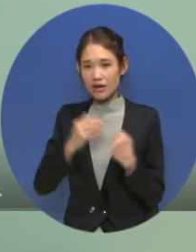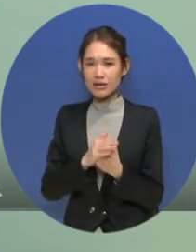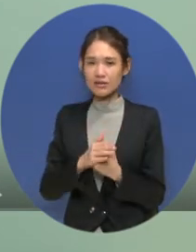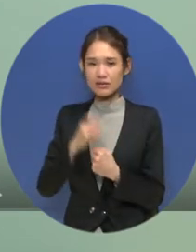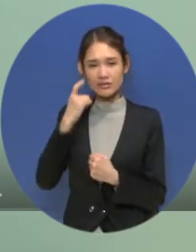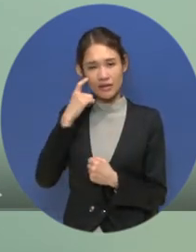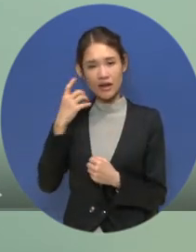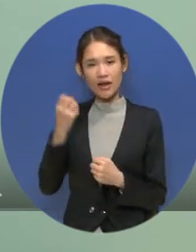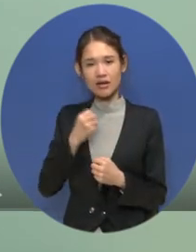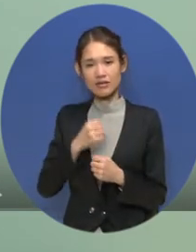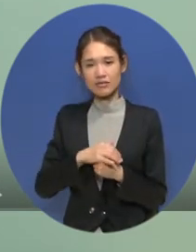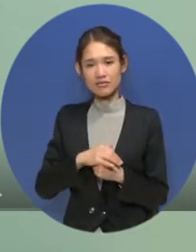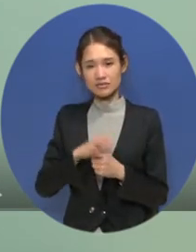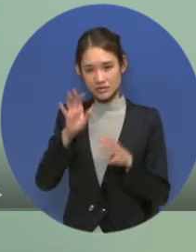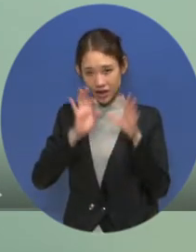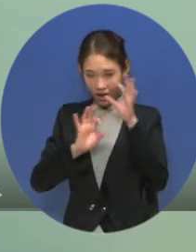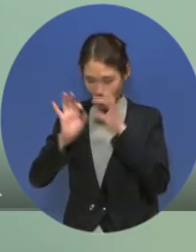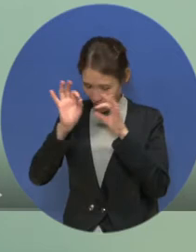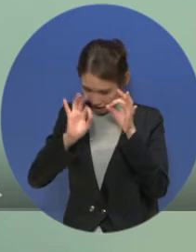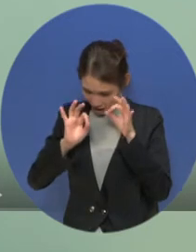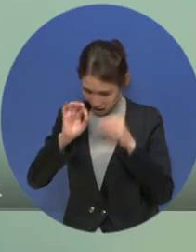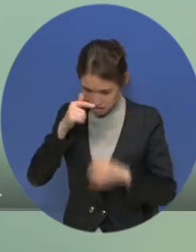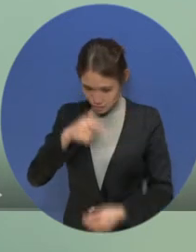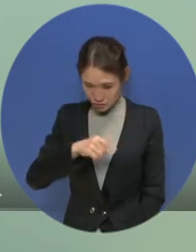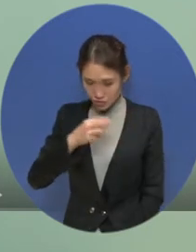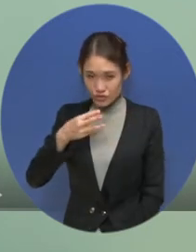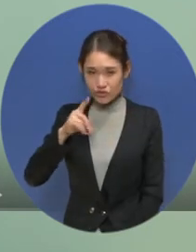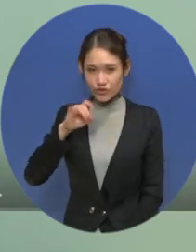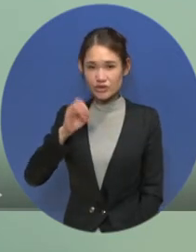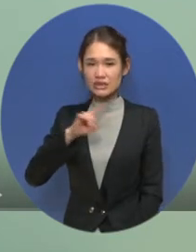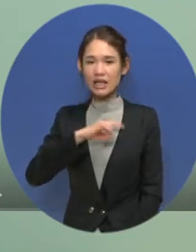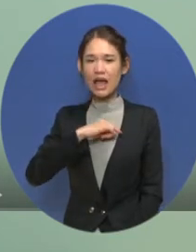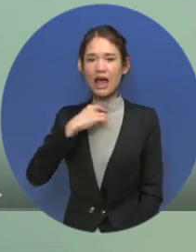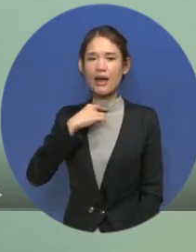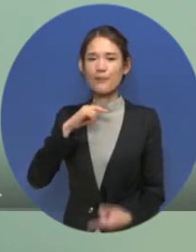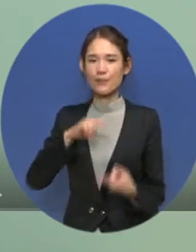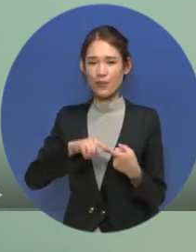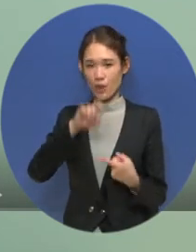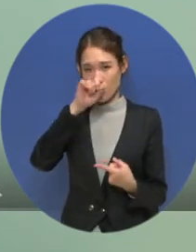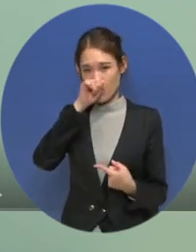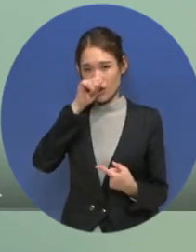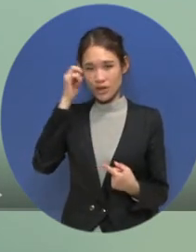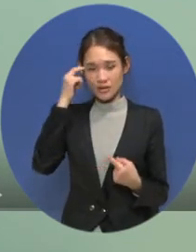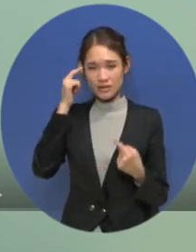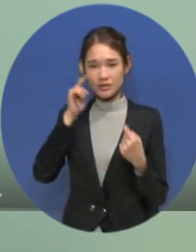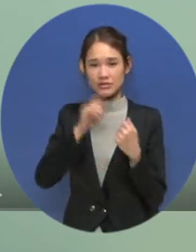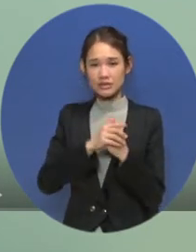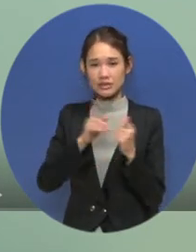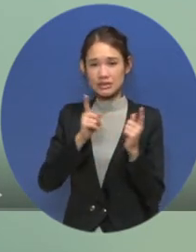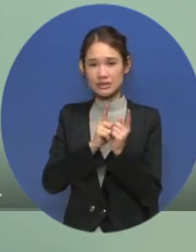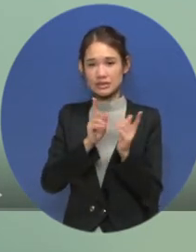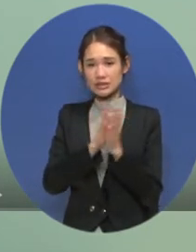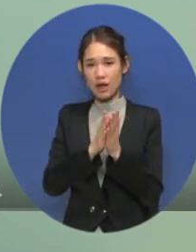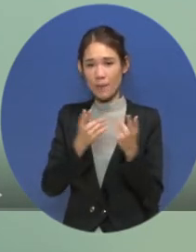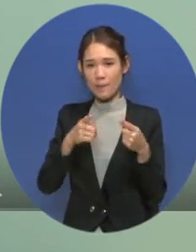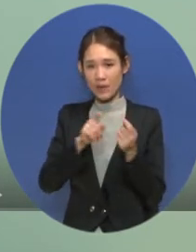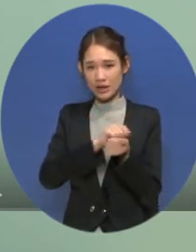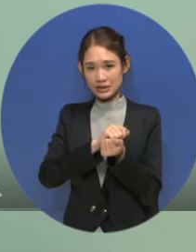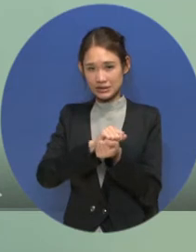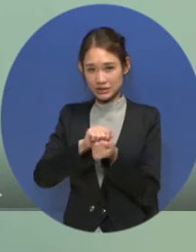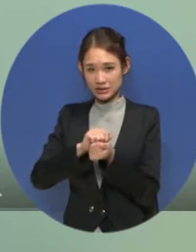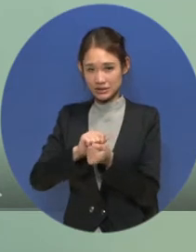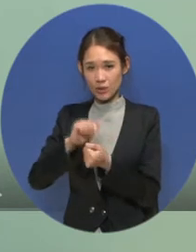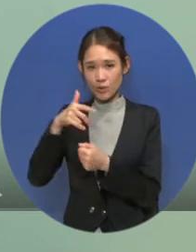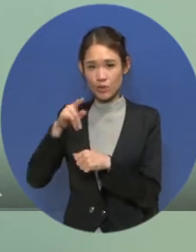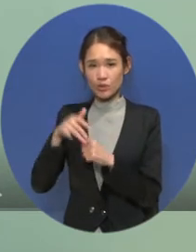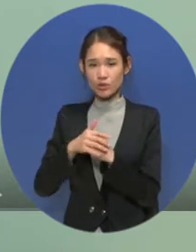된다는 생각으로 찾았는데 누룽지가 제일 좋겠더라고요. 왜냐면 직접 밥을 같이 씻어서 도정을